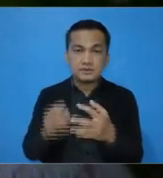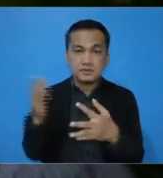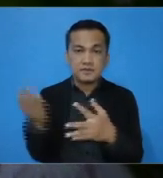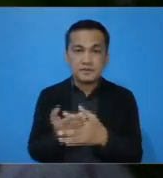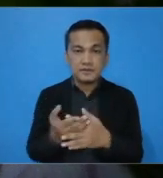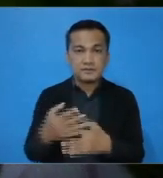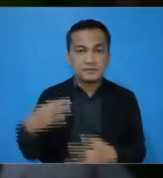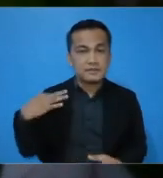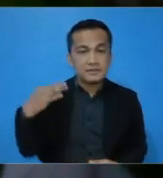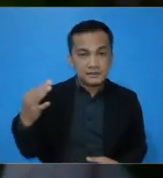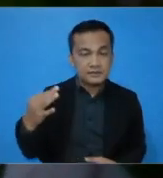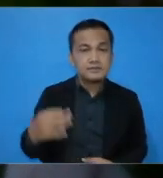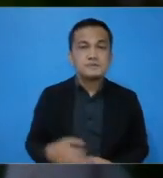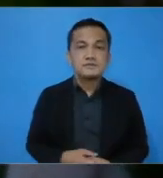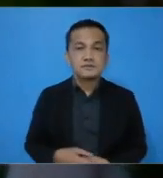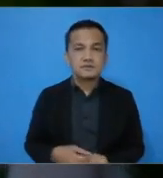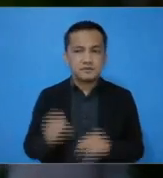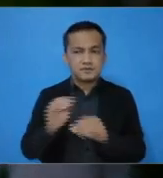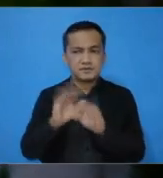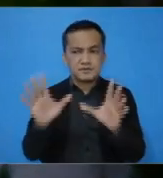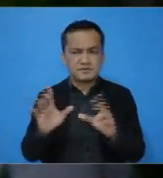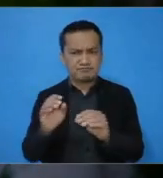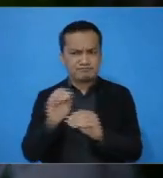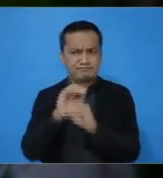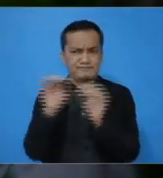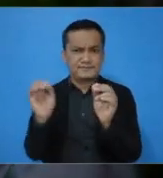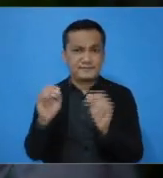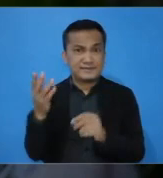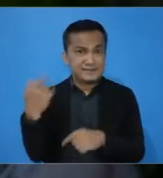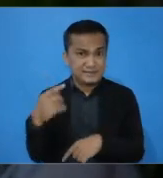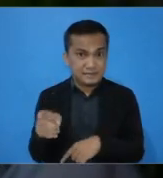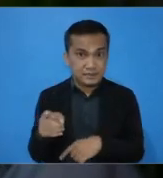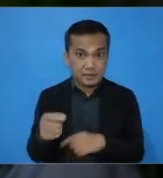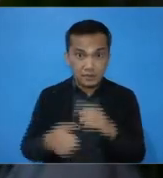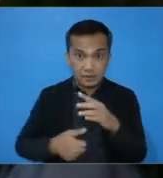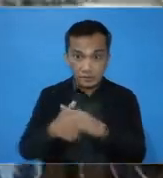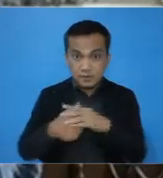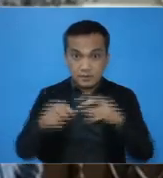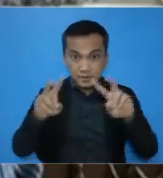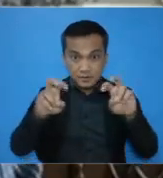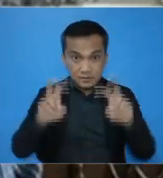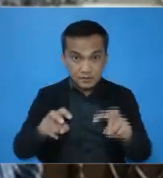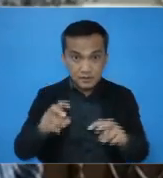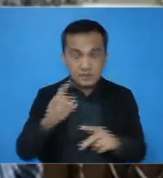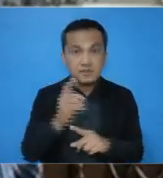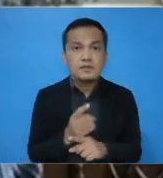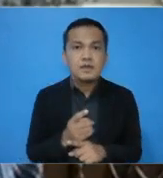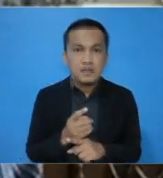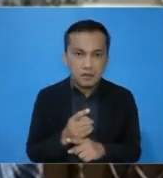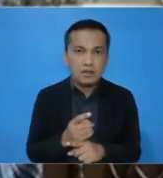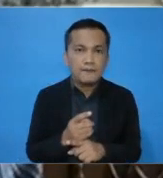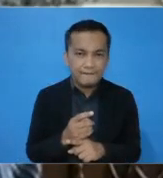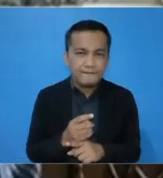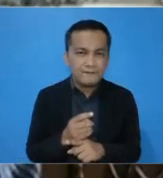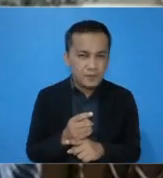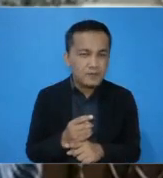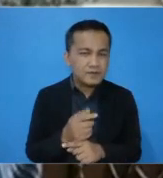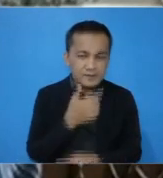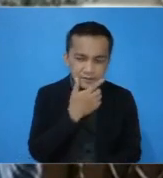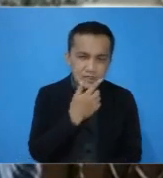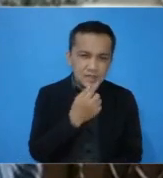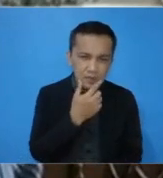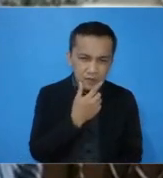kandidato. Kapansin-pansin mula nung lumabas yung surveys ng December na parang umandar ang